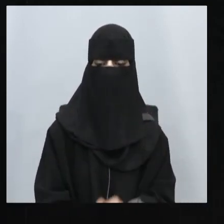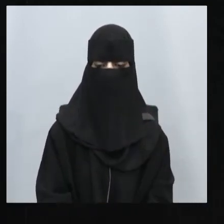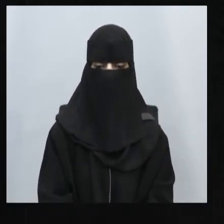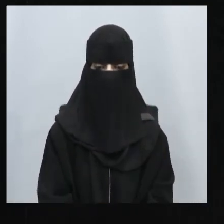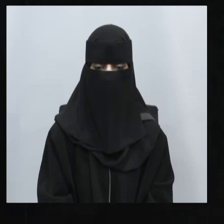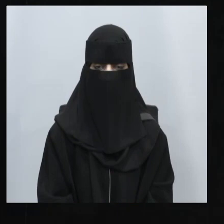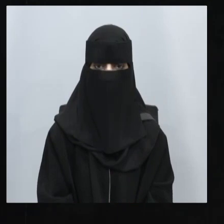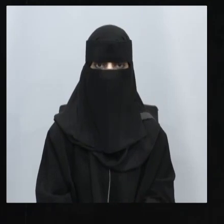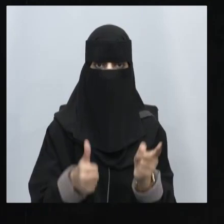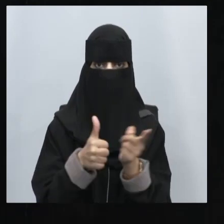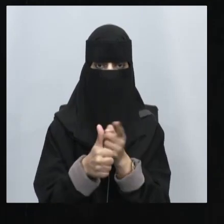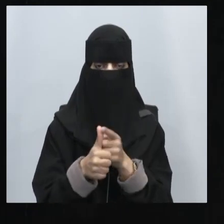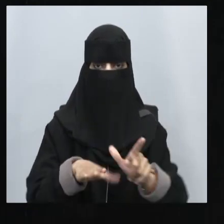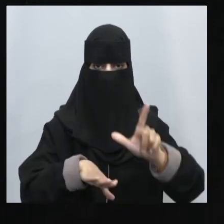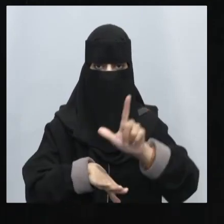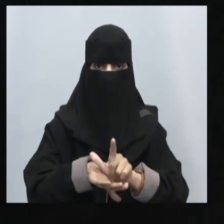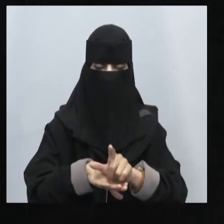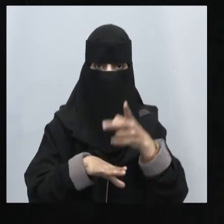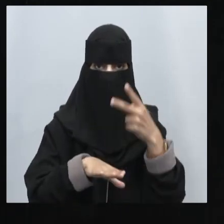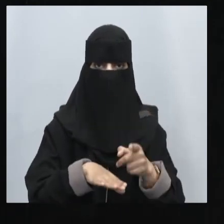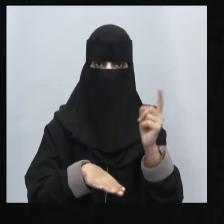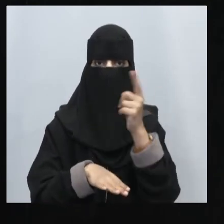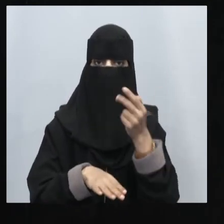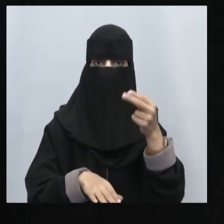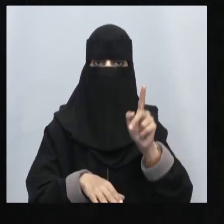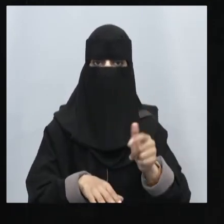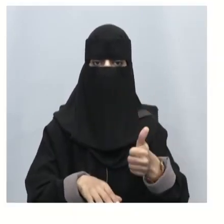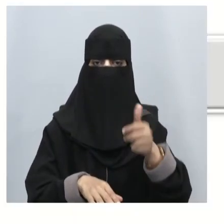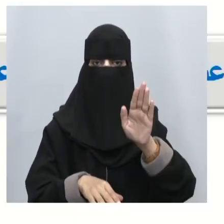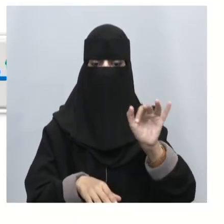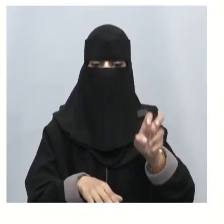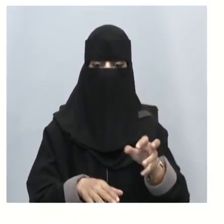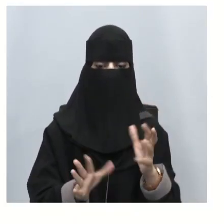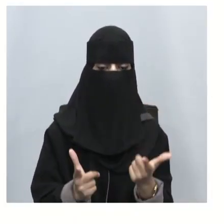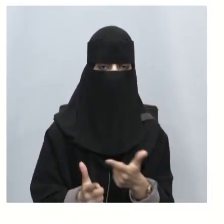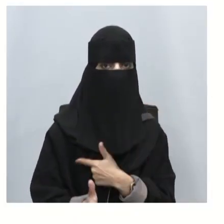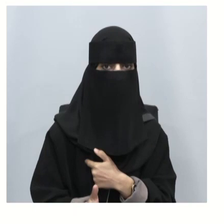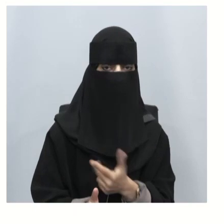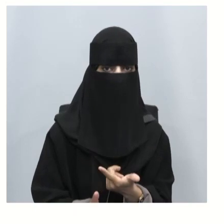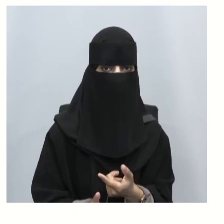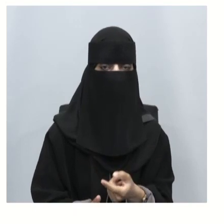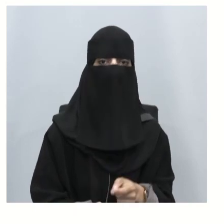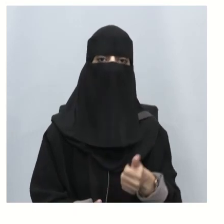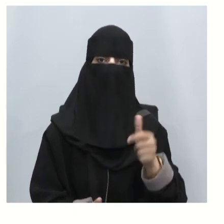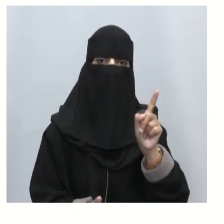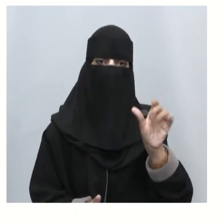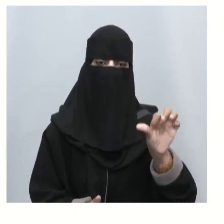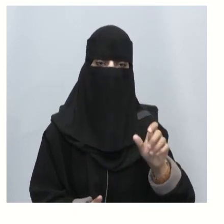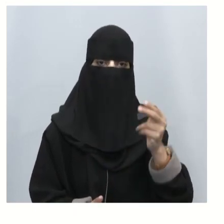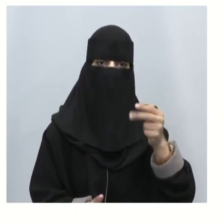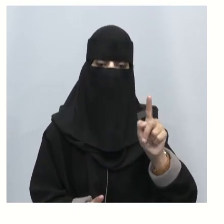اول خلفاء الدوله العباسيه الذين تولوا الحكم في الدوله العباسيه يا ترى من هو هو ابو العباس